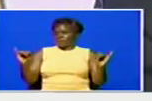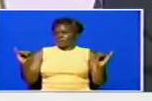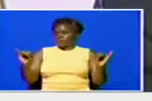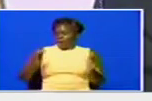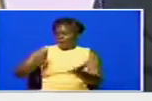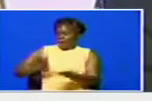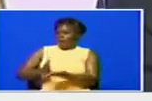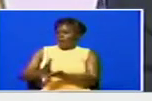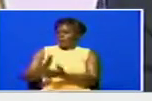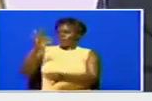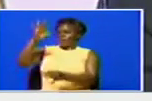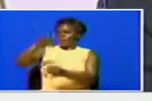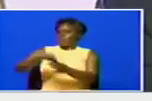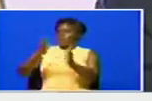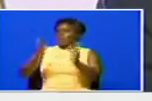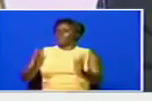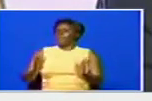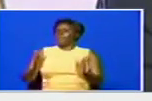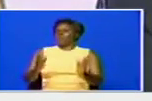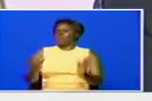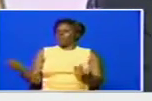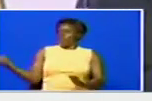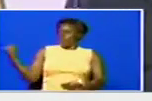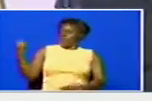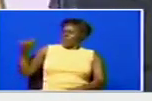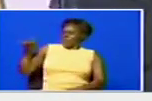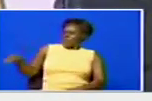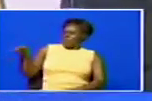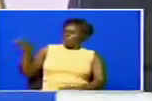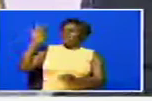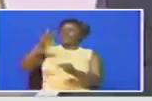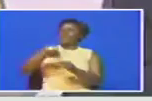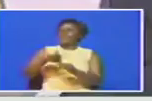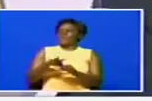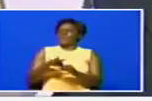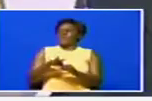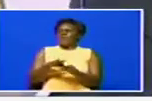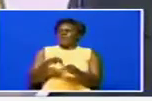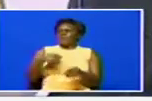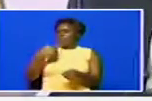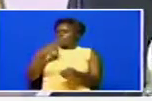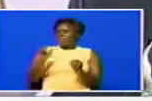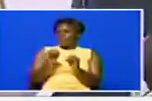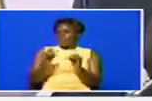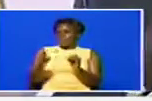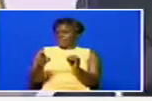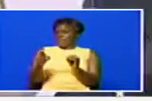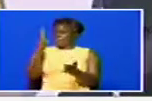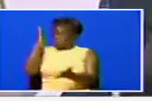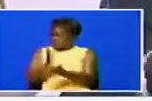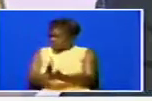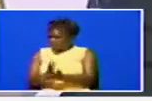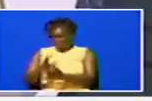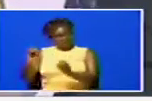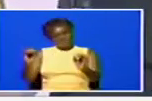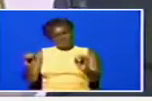haki ya mpiga kura mwenye alitoka asubuhi na akaenda akapiga kura. Na si kusema ya kwamba hayo madai ni ya kweli